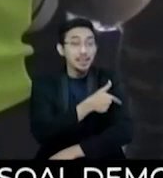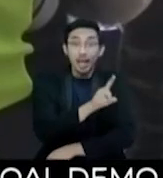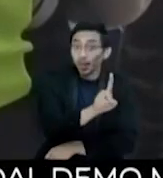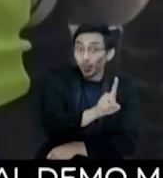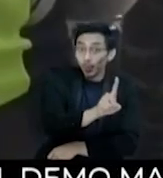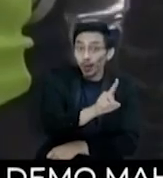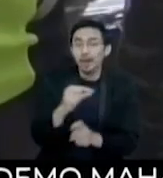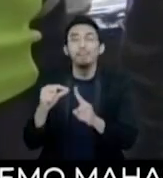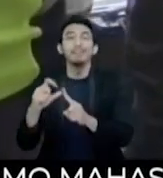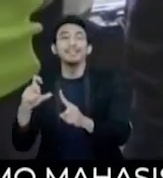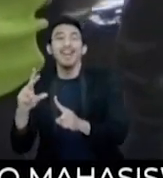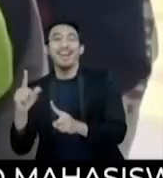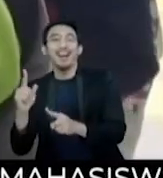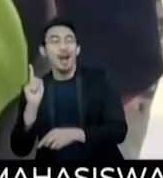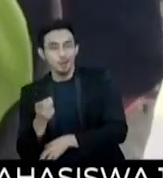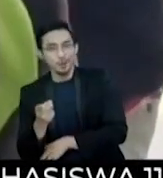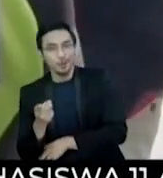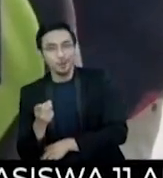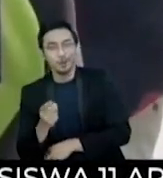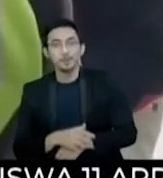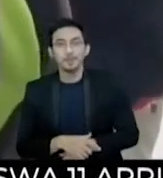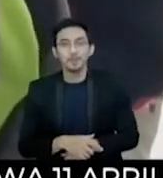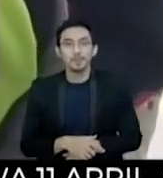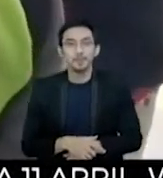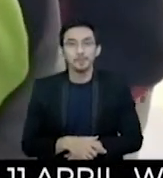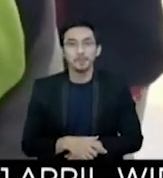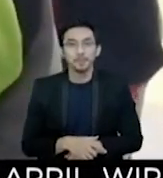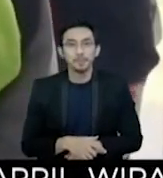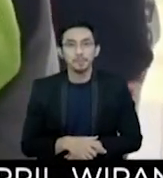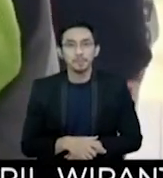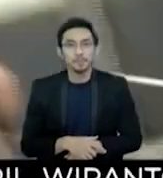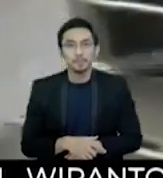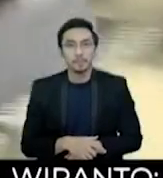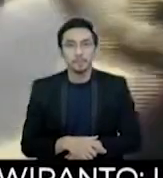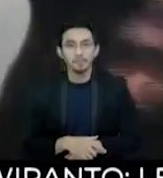vaksin dosis pertama. Dari Jakarta, Rani Sanjaya, iNews, melaporkan.